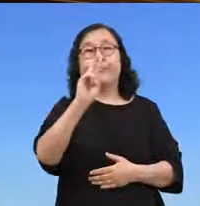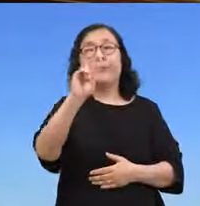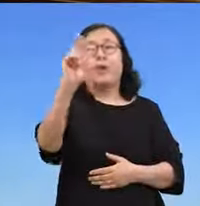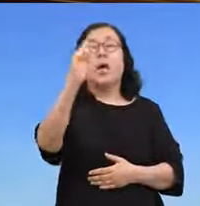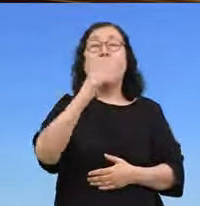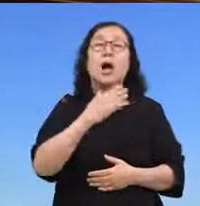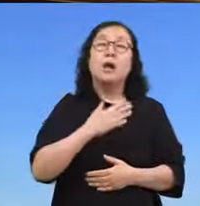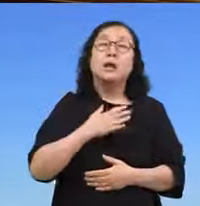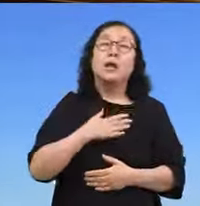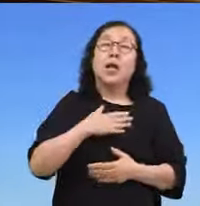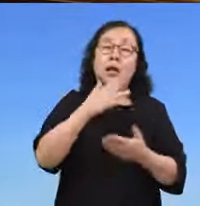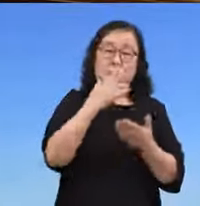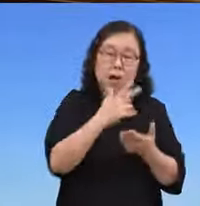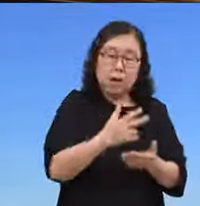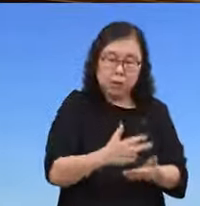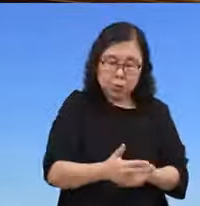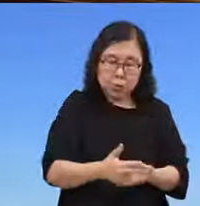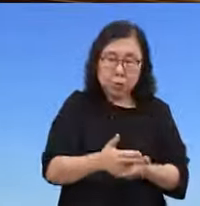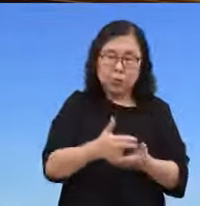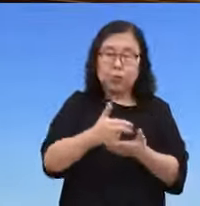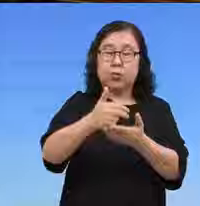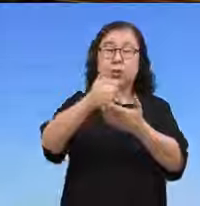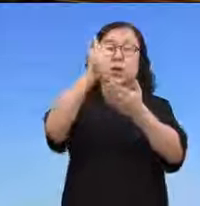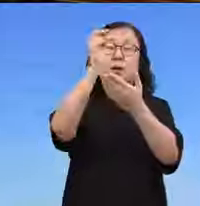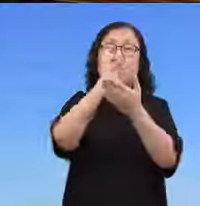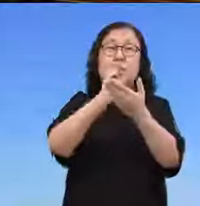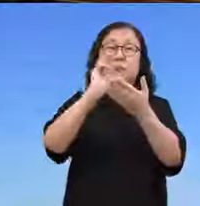내가 주님을 찬양합니다.